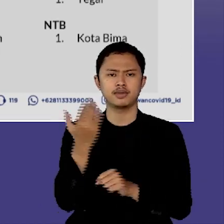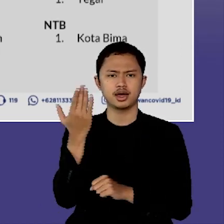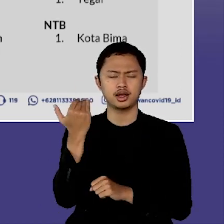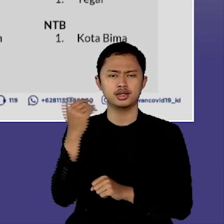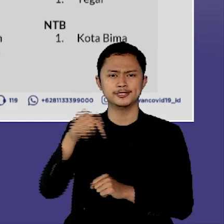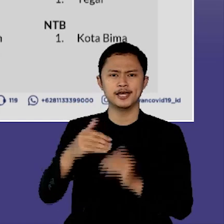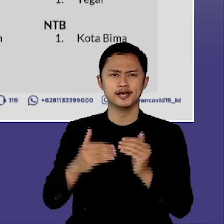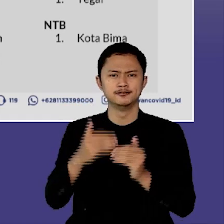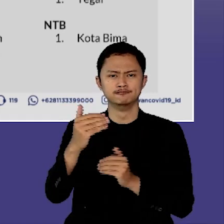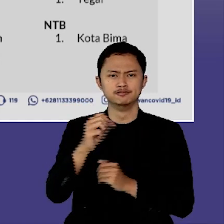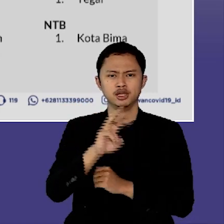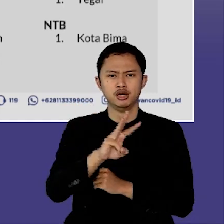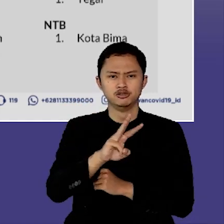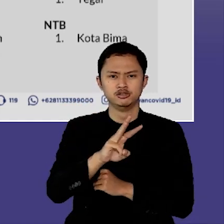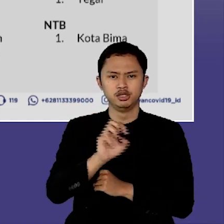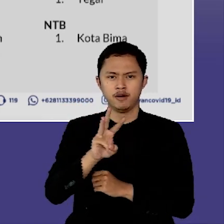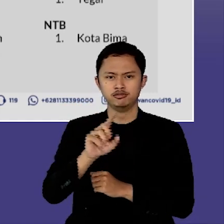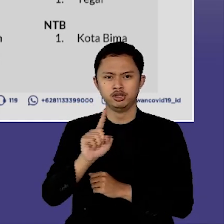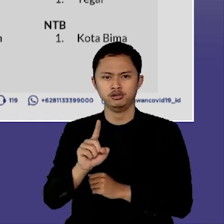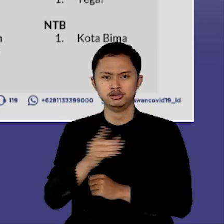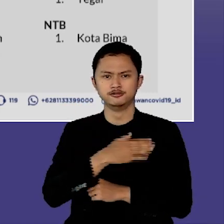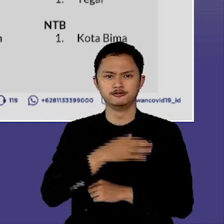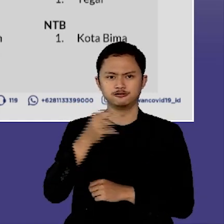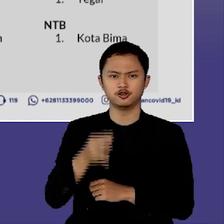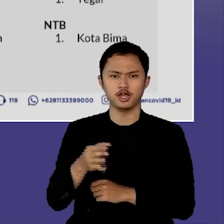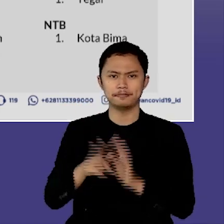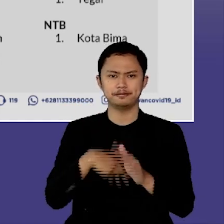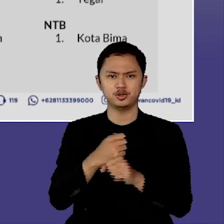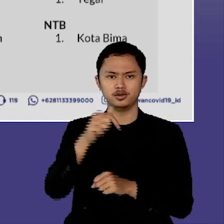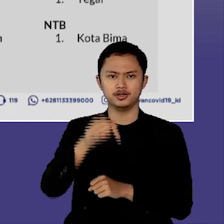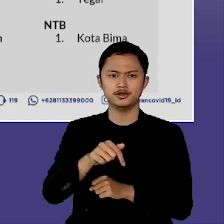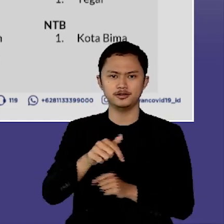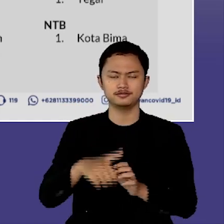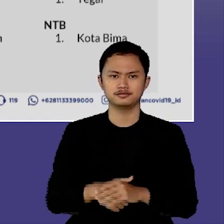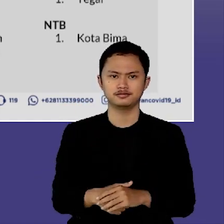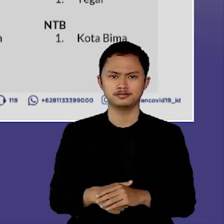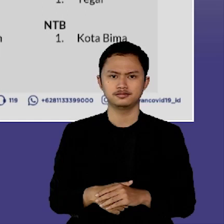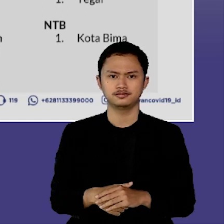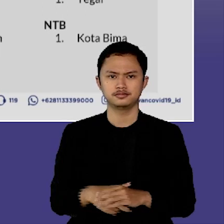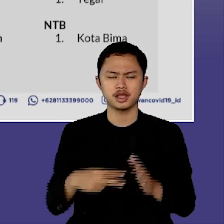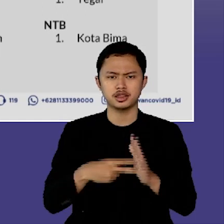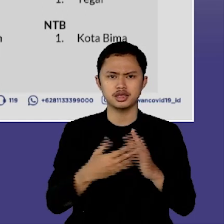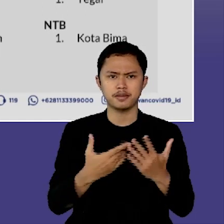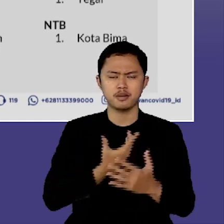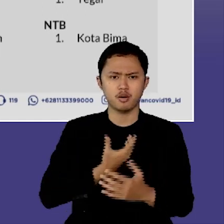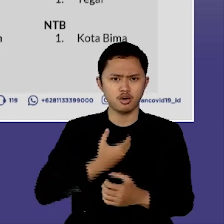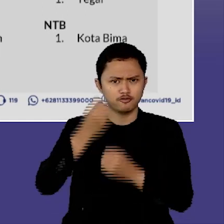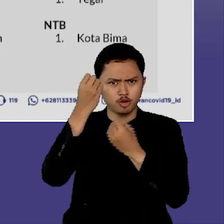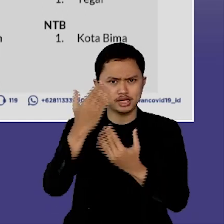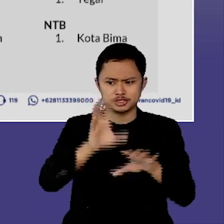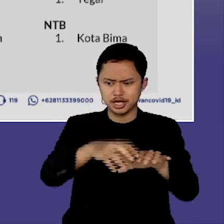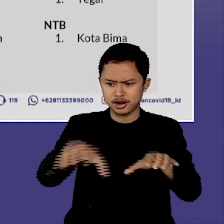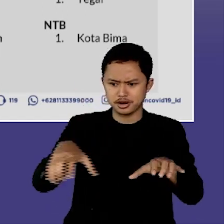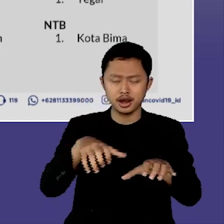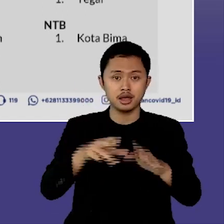minggu lalu menjadi 331 kabupaten-kota di minggu ini Untuk itu saya ingatkan